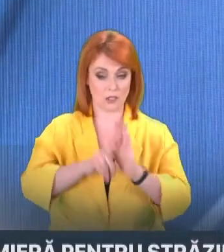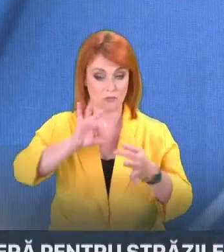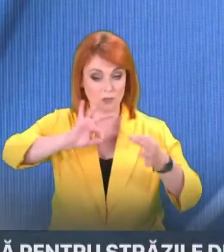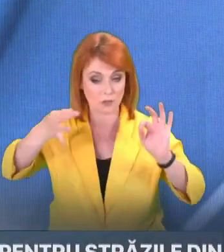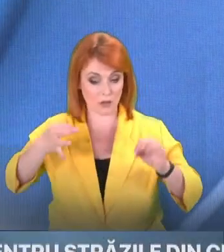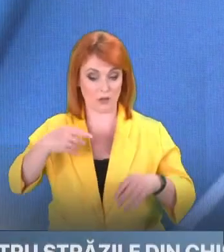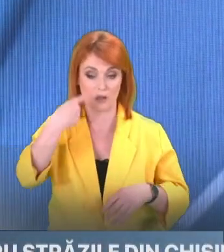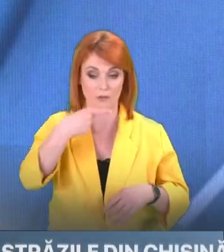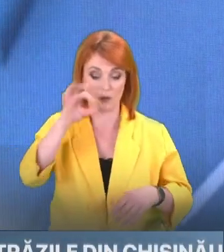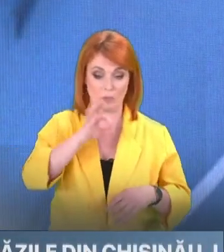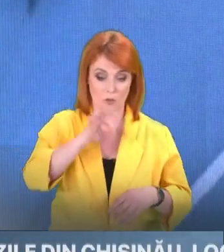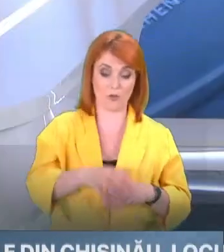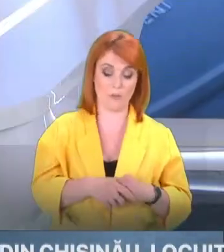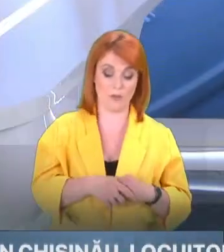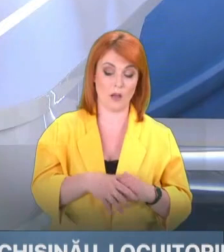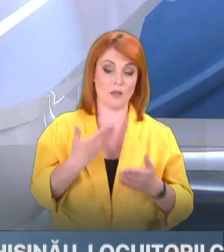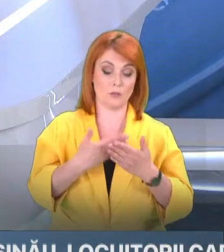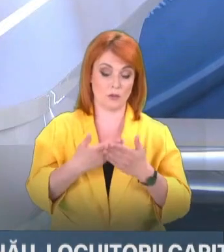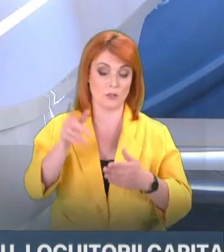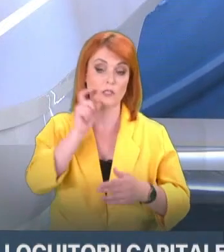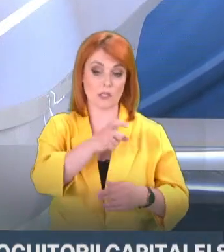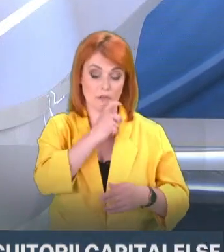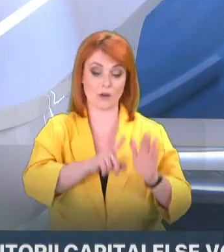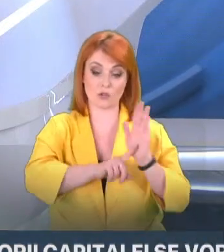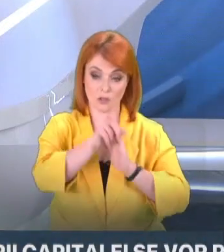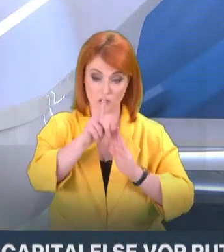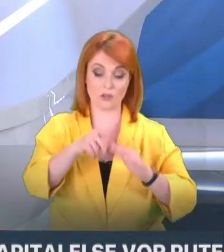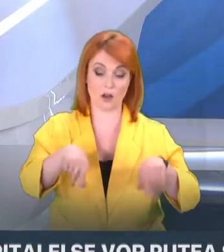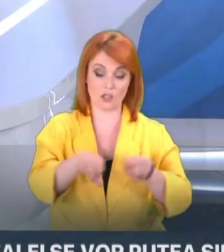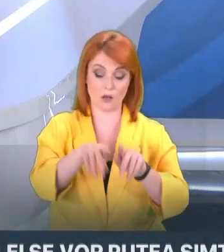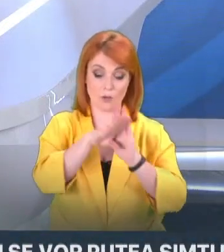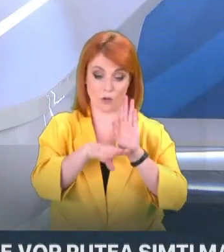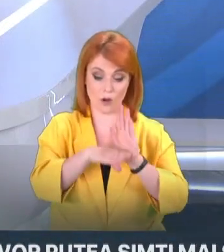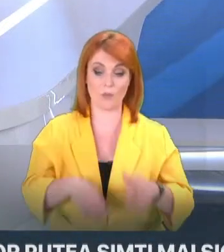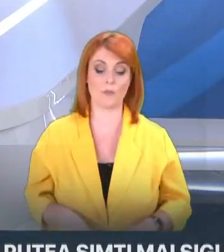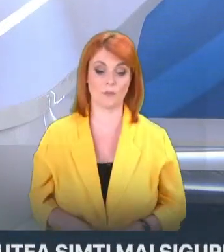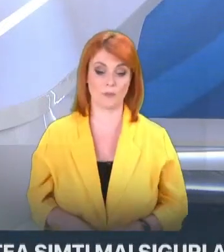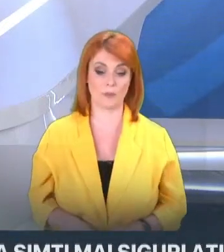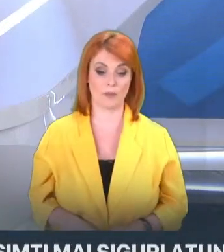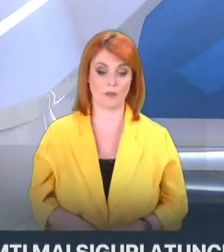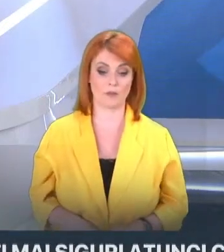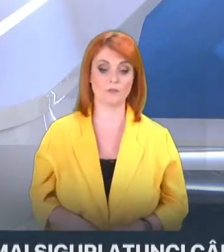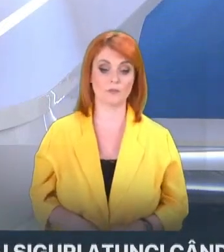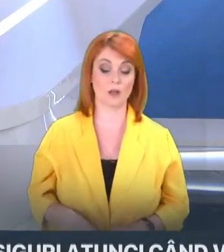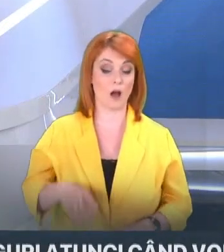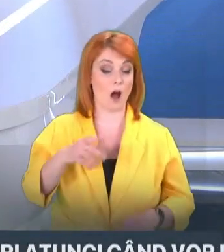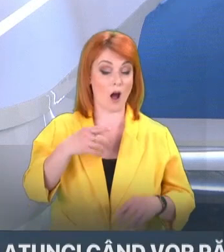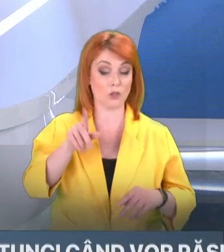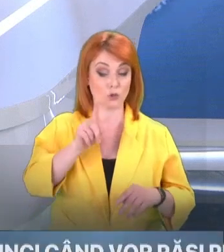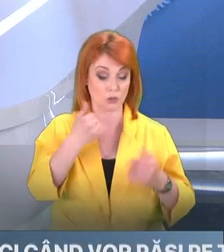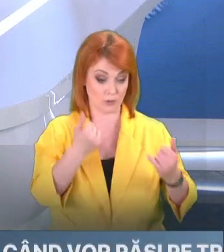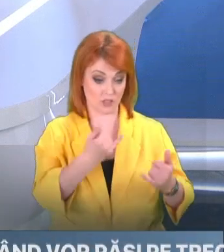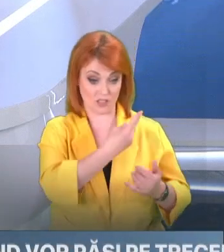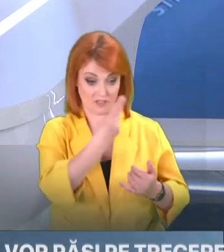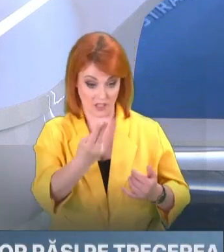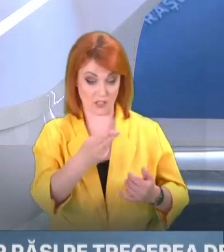din nordul țării, ce presupune el mai exact? Deci ați văzut acum doar una dintre acțiunile acestui